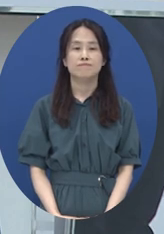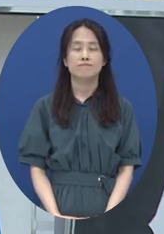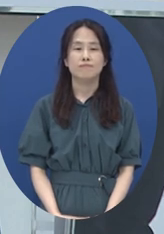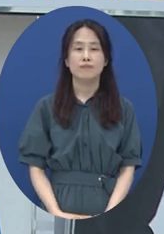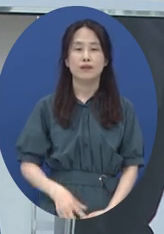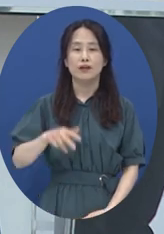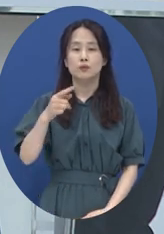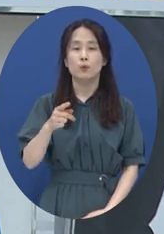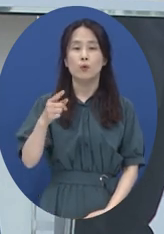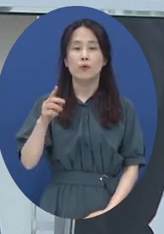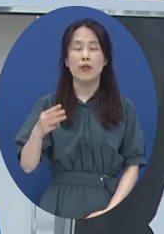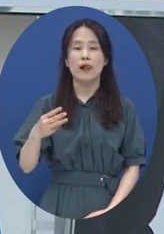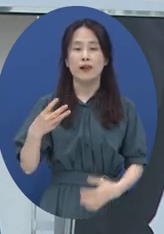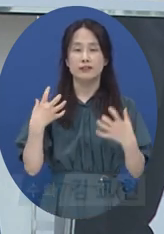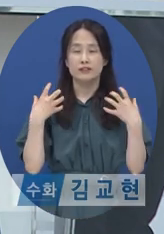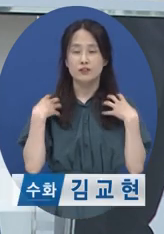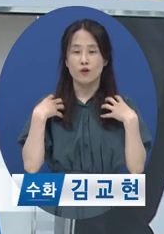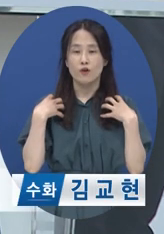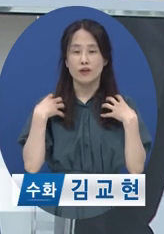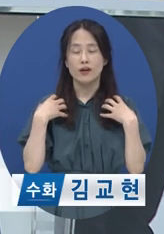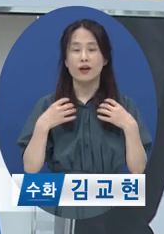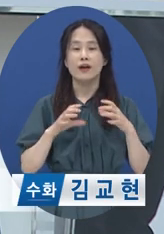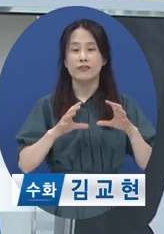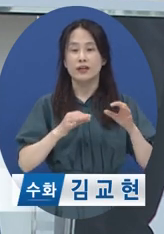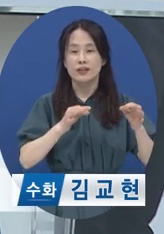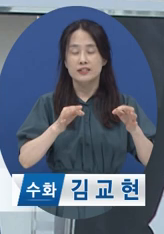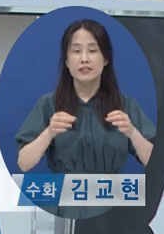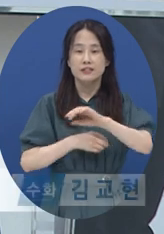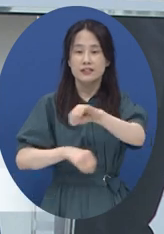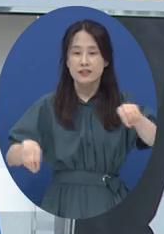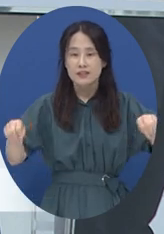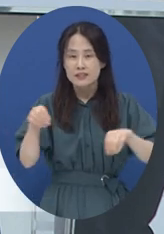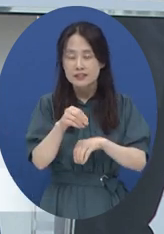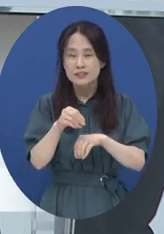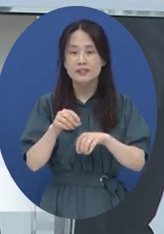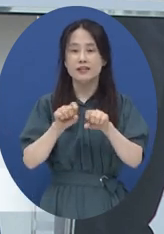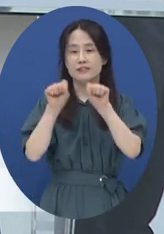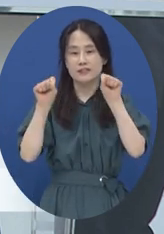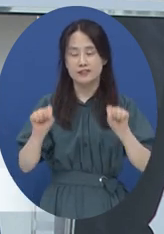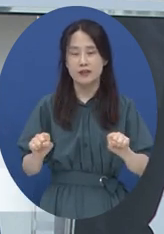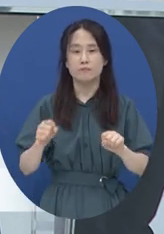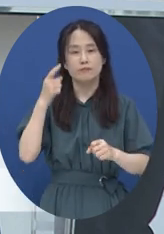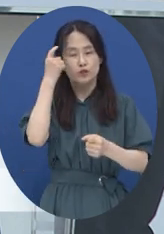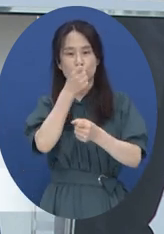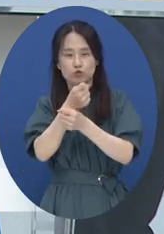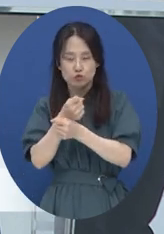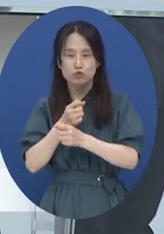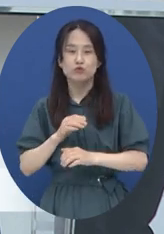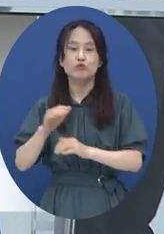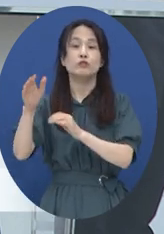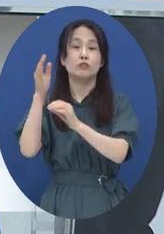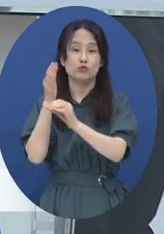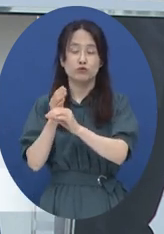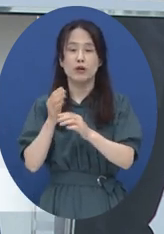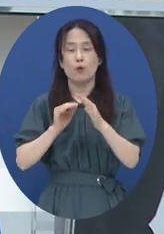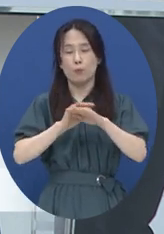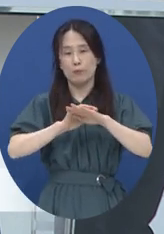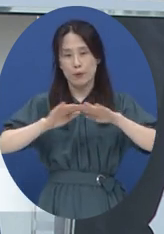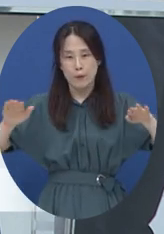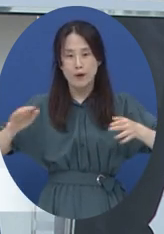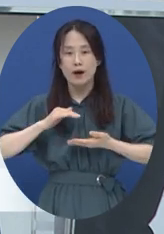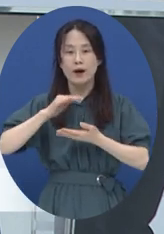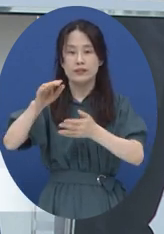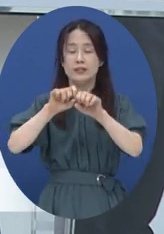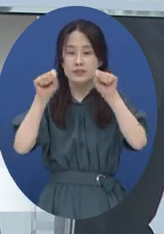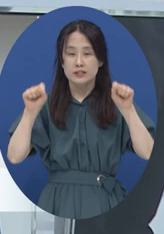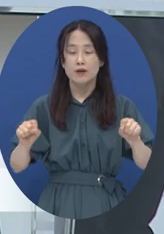경기도가 조달청의 나라장터를 대체할 공정한 조달 시스템의 자체 개발을 추진합니다. 공정한 조달 시스템을 통해